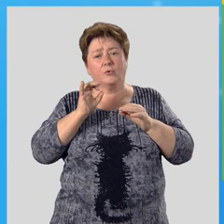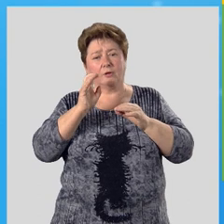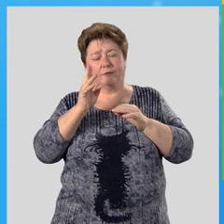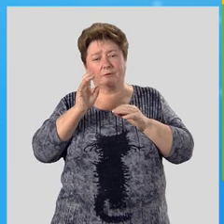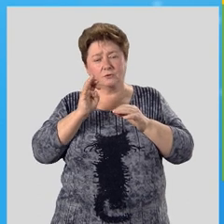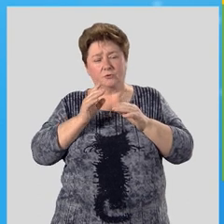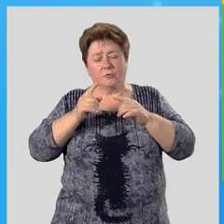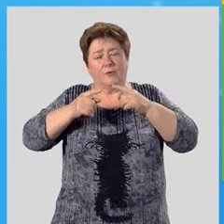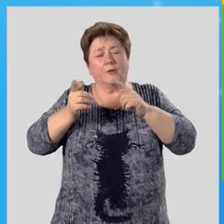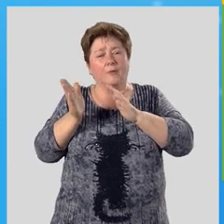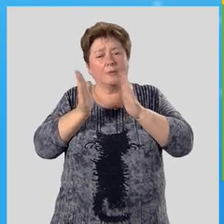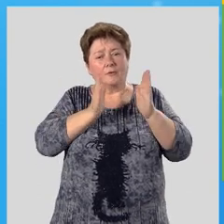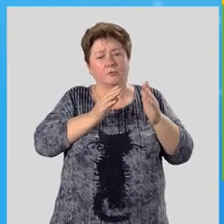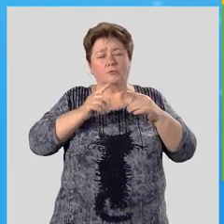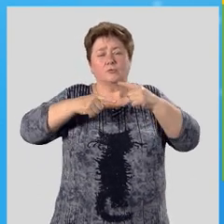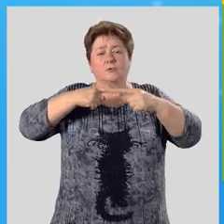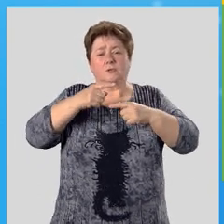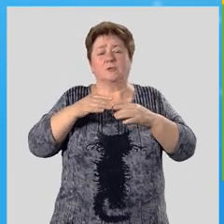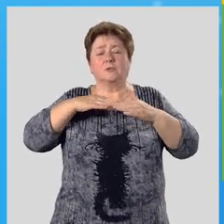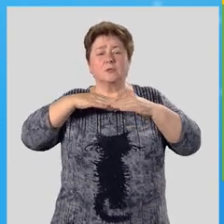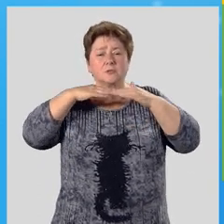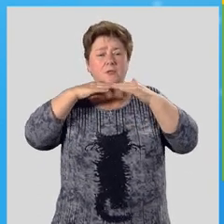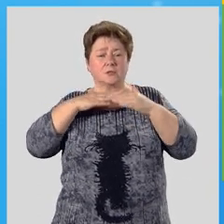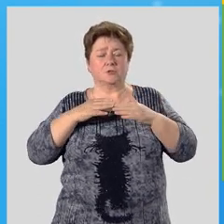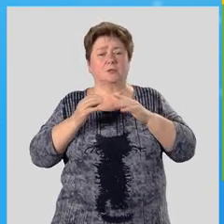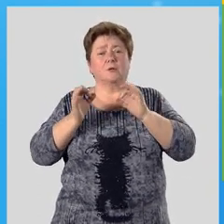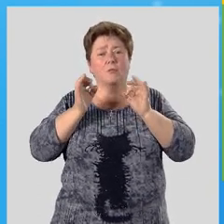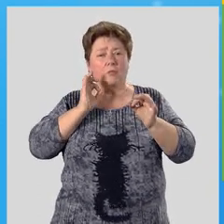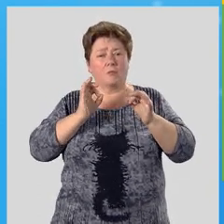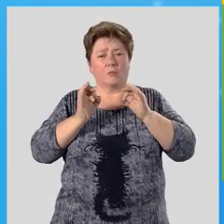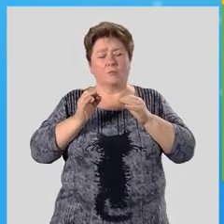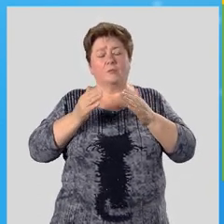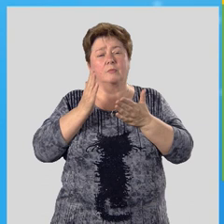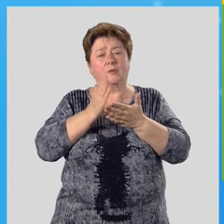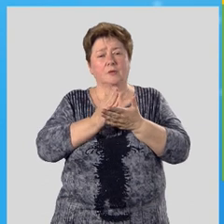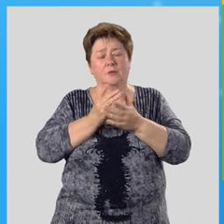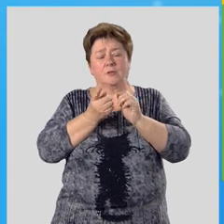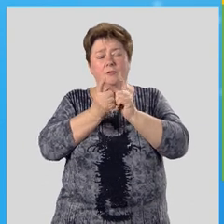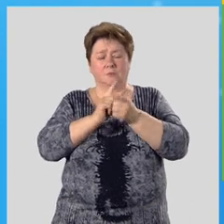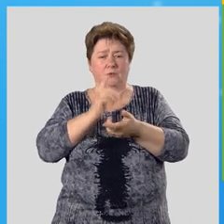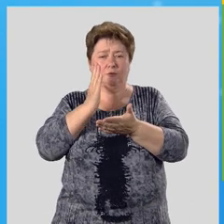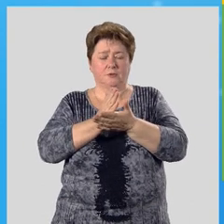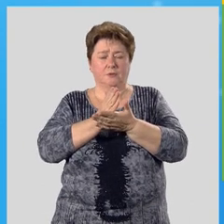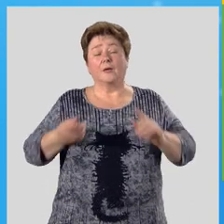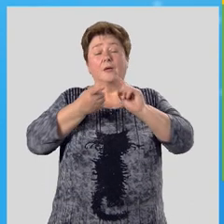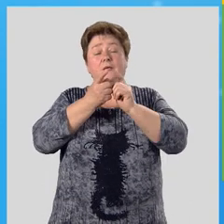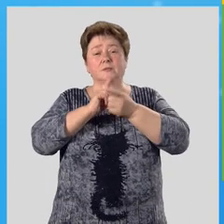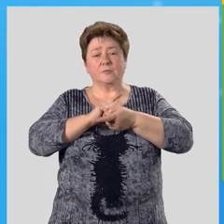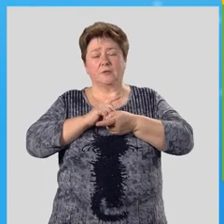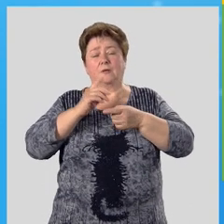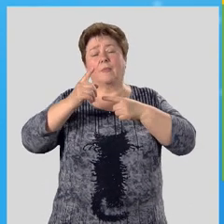наряду с наследственностью и достаточной стабильностью присуща и изменчивость.